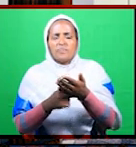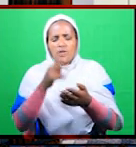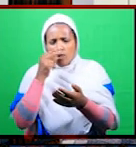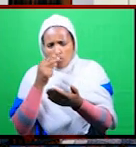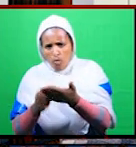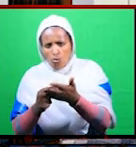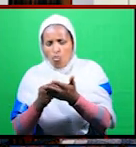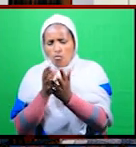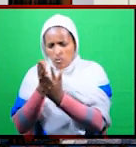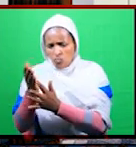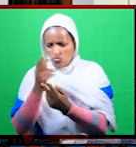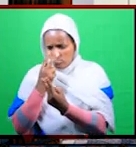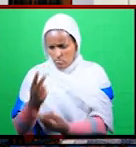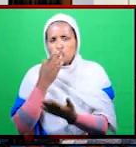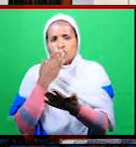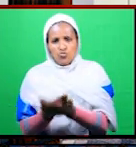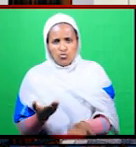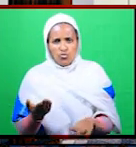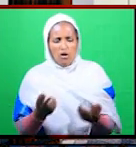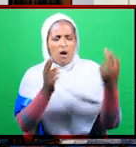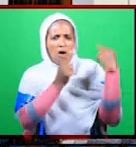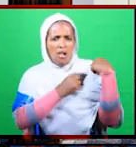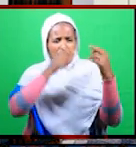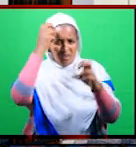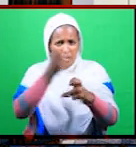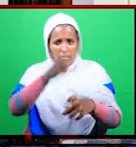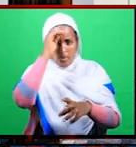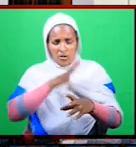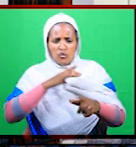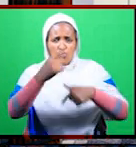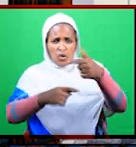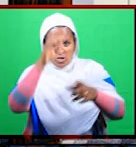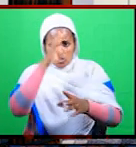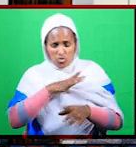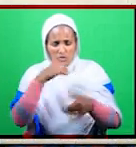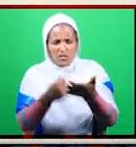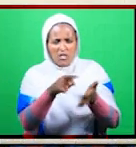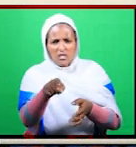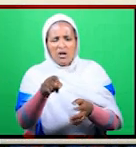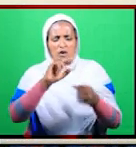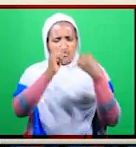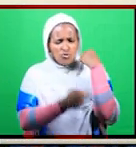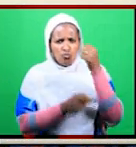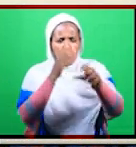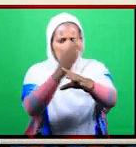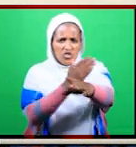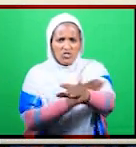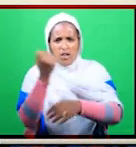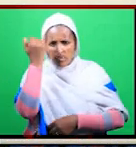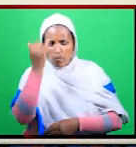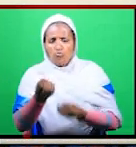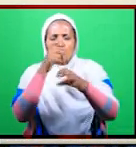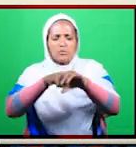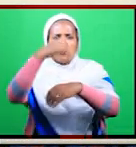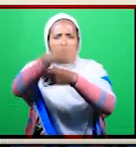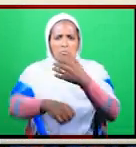ከፖዘቲቭ ከበጎ ጎኑ አንጻር ብንወስደው ኃላፊነቱ እየከበደው ሲሄድ ሰው ስለዚህ ኃላፊነት ስለ ድርጅቱ መሻሻል